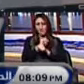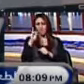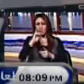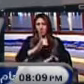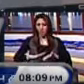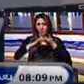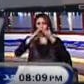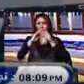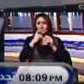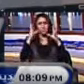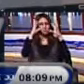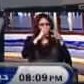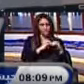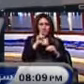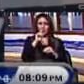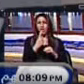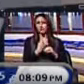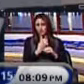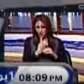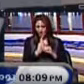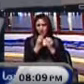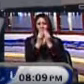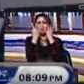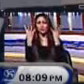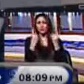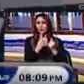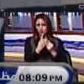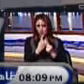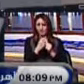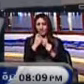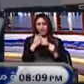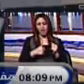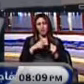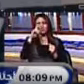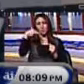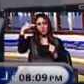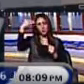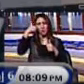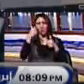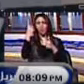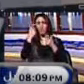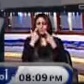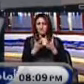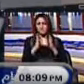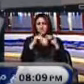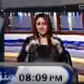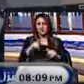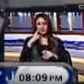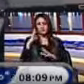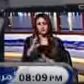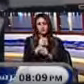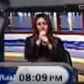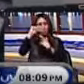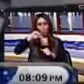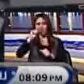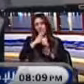نولع شمعه ونحاول نزرع الامل في قلوب المتشائمين. ويا رب احمي مصر واحفظها من كل سوء.